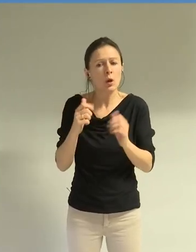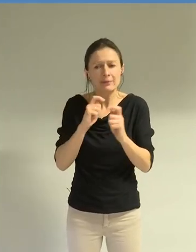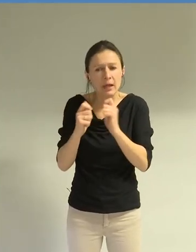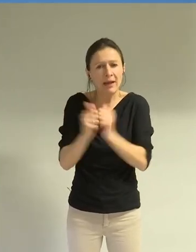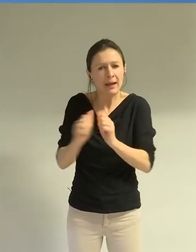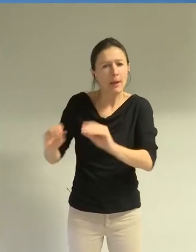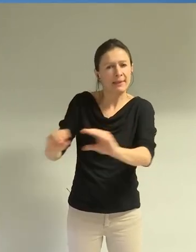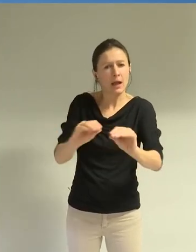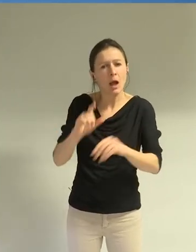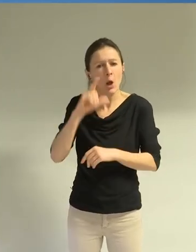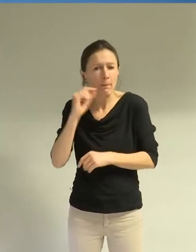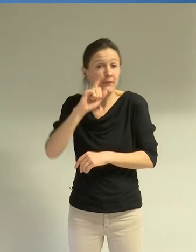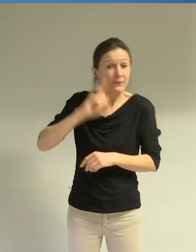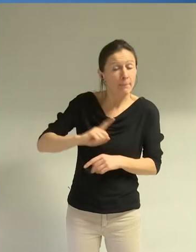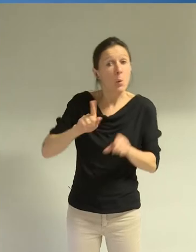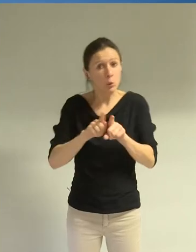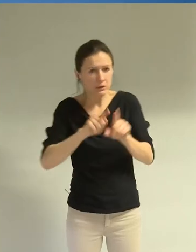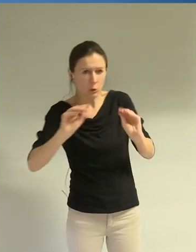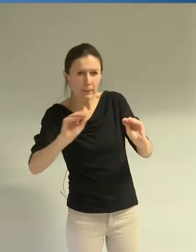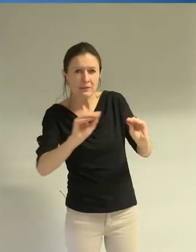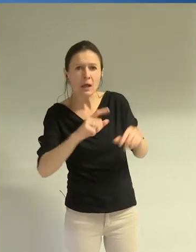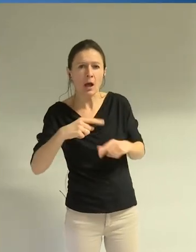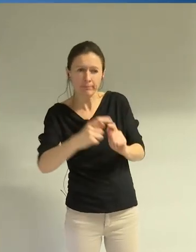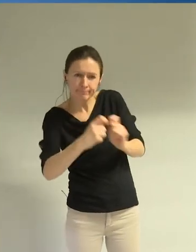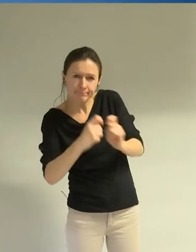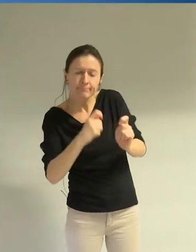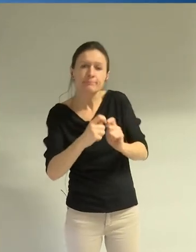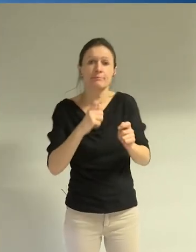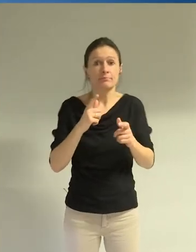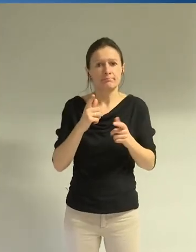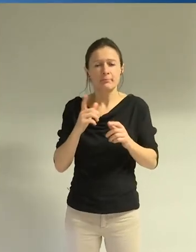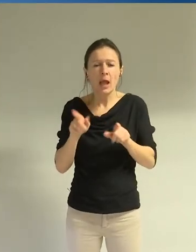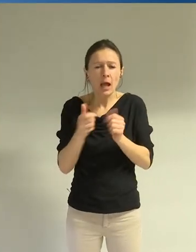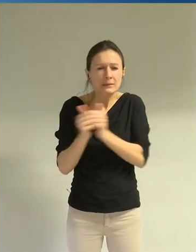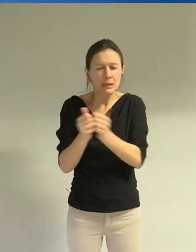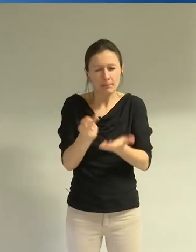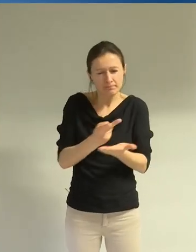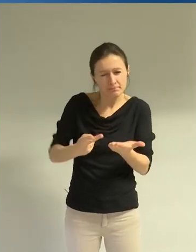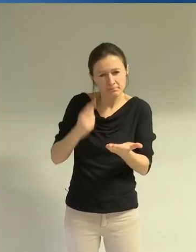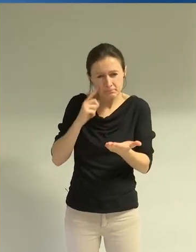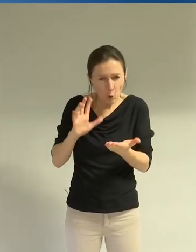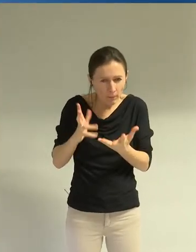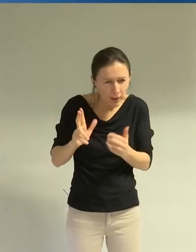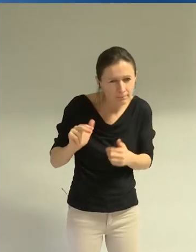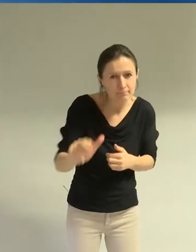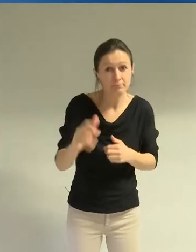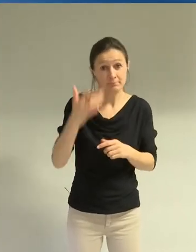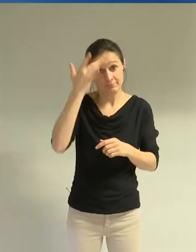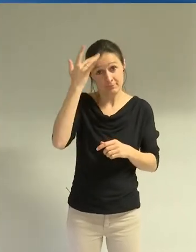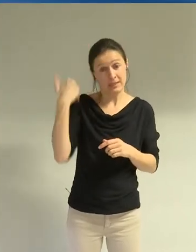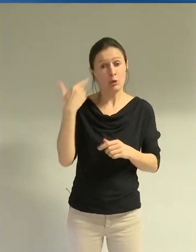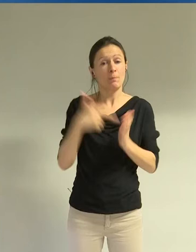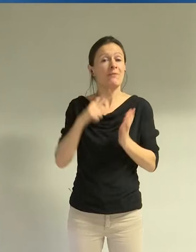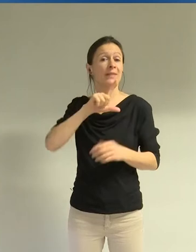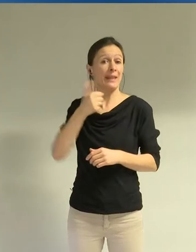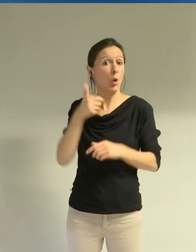pour dessiner les futurs aménagements le dialogue a commencé à l'été 2000 21 il se poursuivra cette année comme nous en avons pris